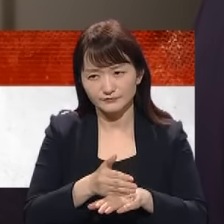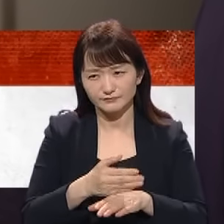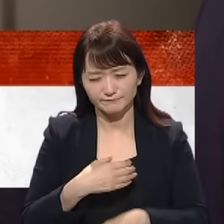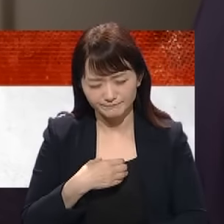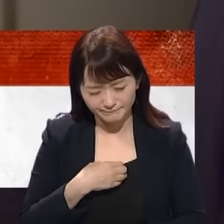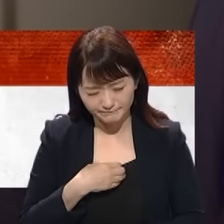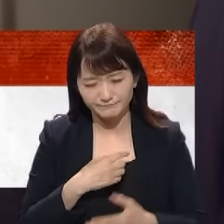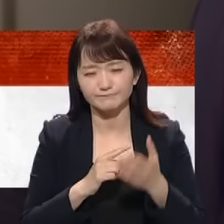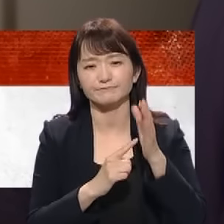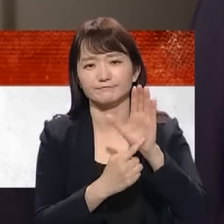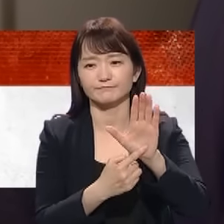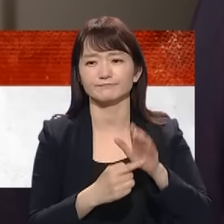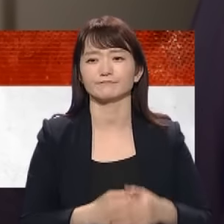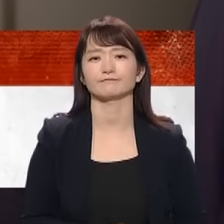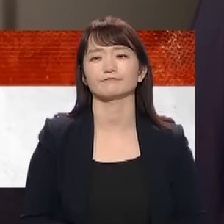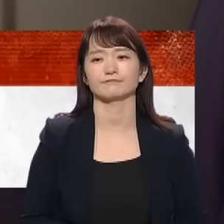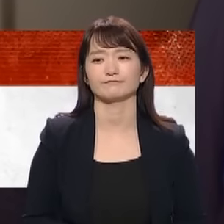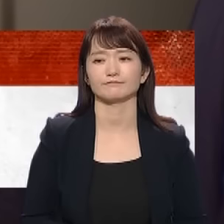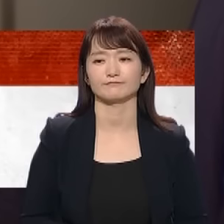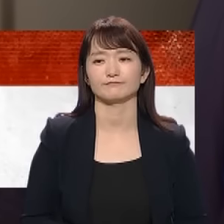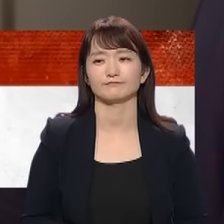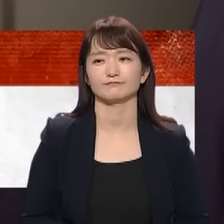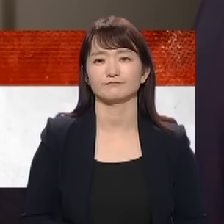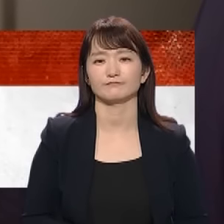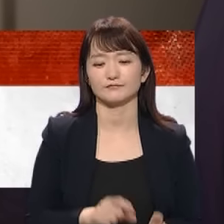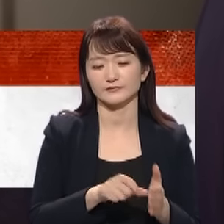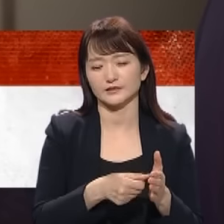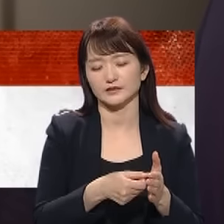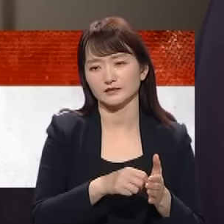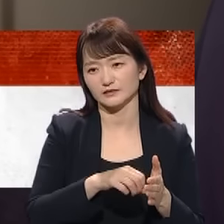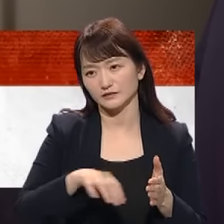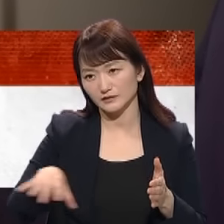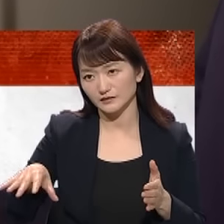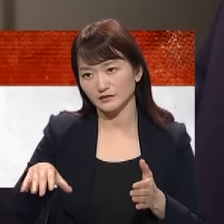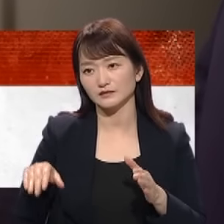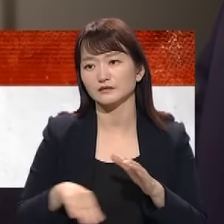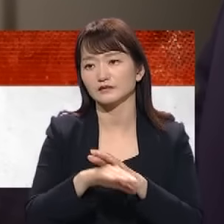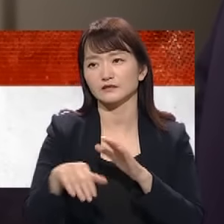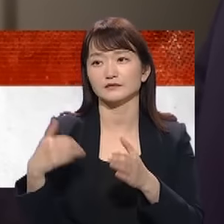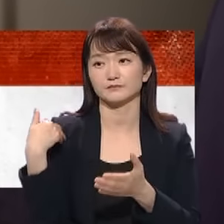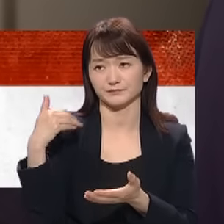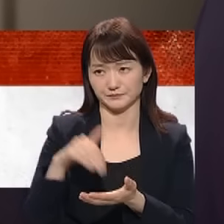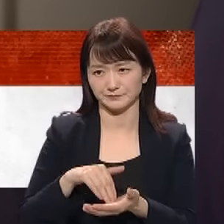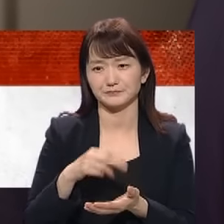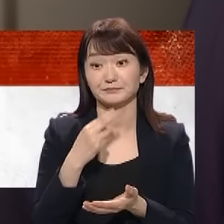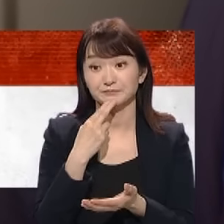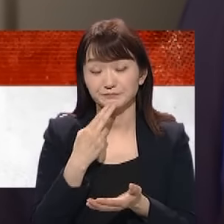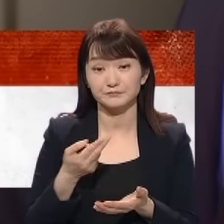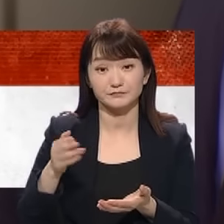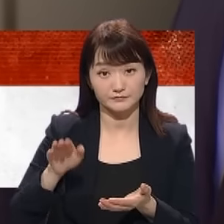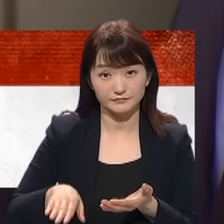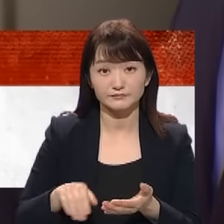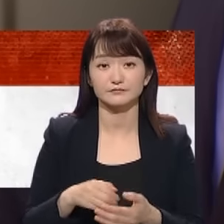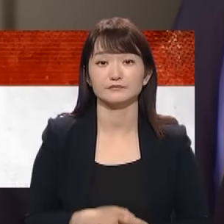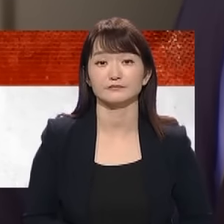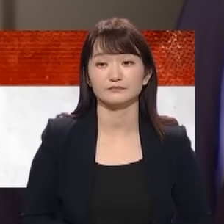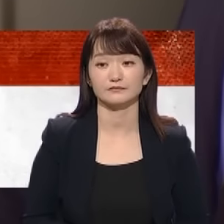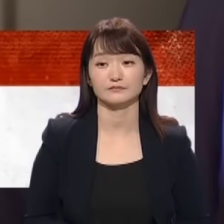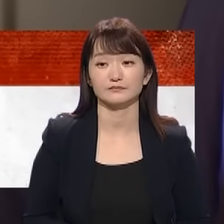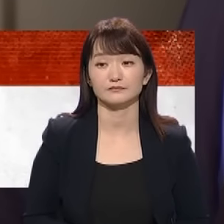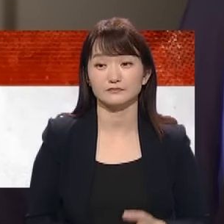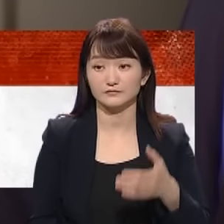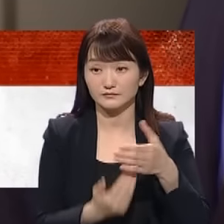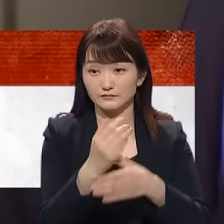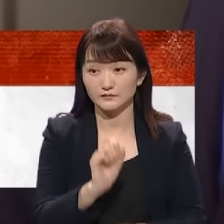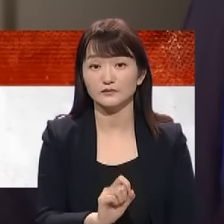경의를 표하고요. 비록 잃어버린 시간과 가정이 되돌릴 수는 없겠지만 이